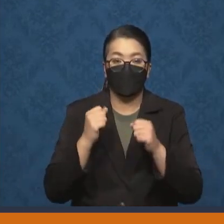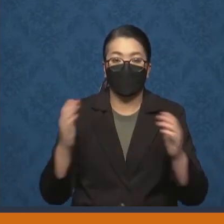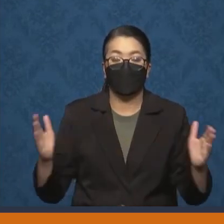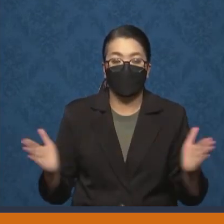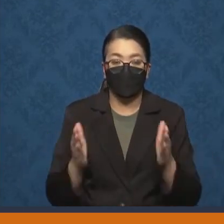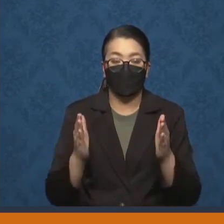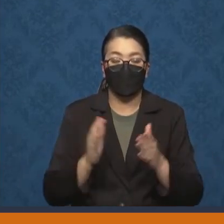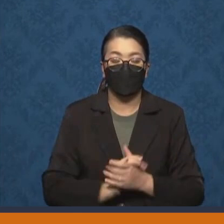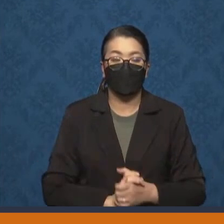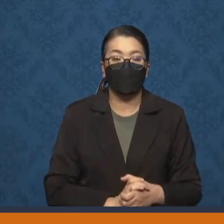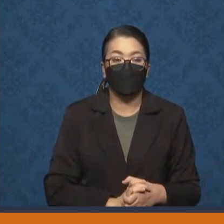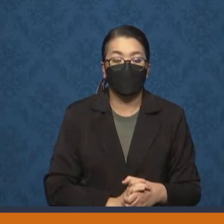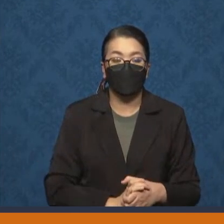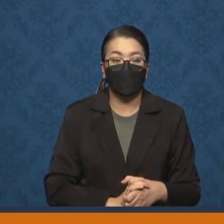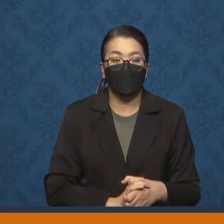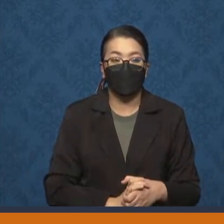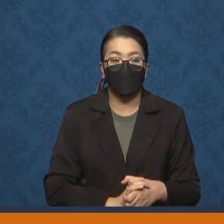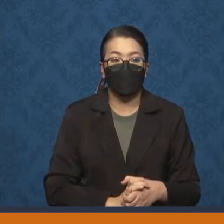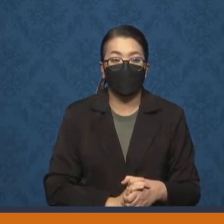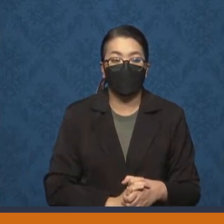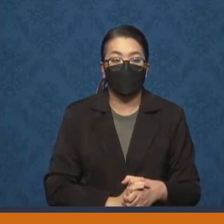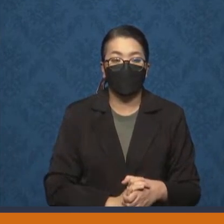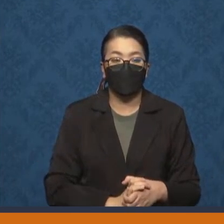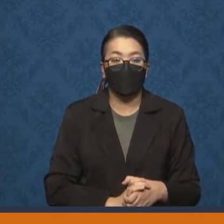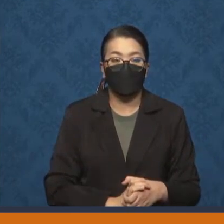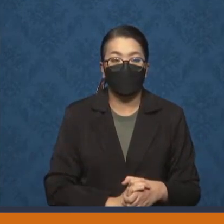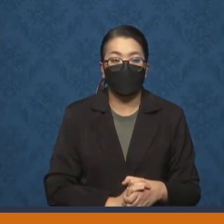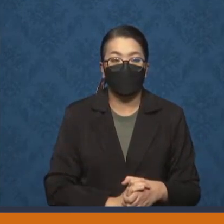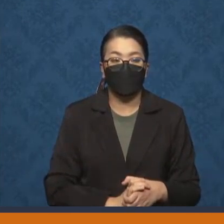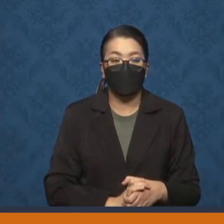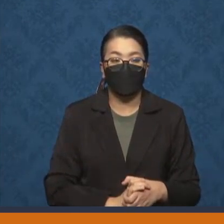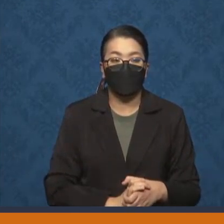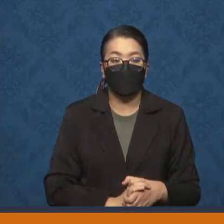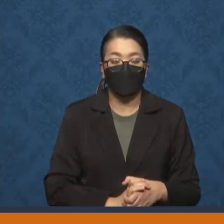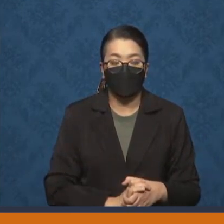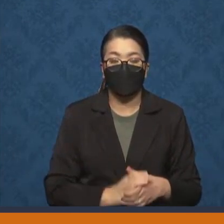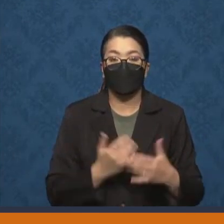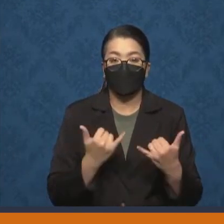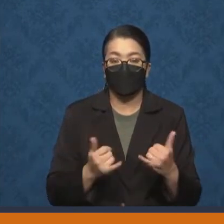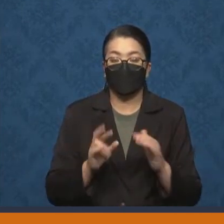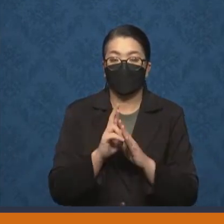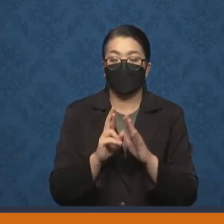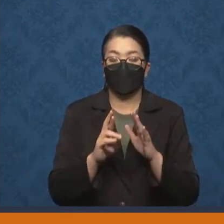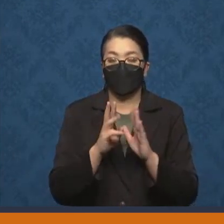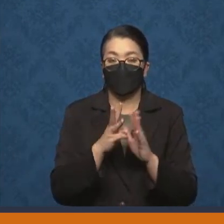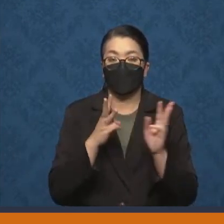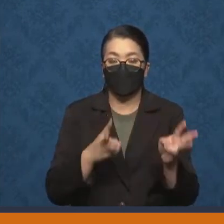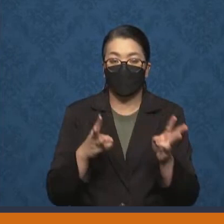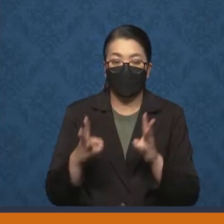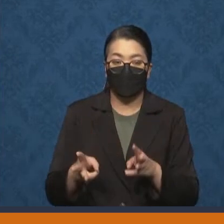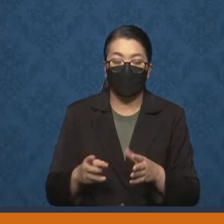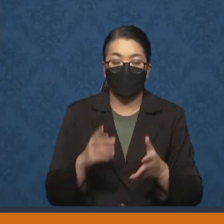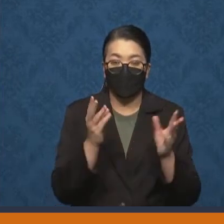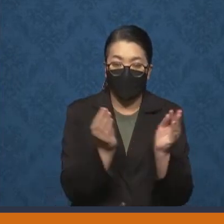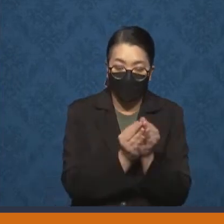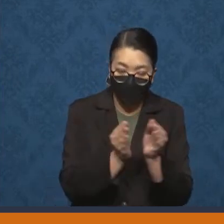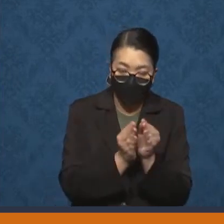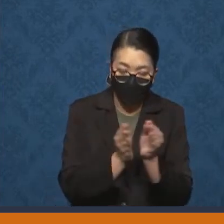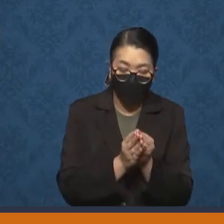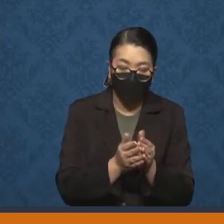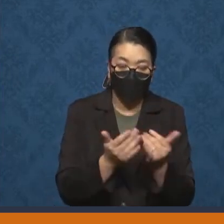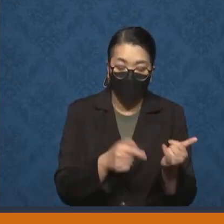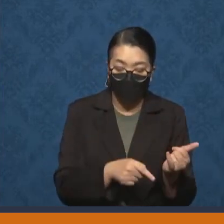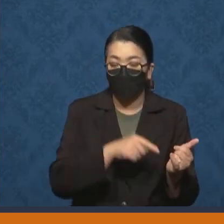าที่สุดครับท่านประธานท่านประธานครับการอภิปรายของผมต่อจากนี้จะใช้วิธีการยกตัวอย่างการคำนวณผลการเลือกตั้งเพื่อเ